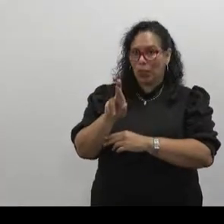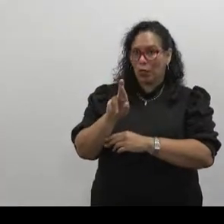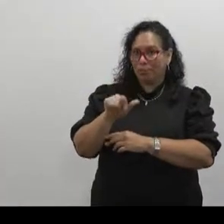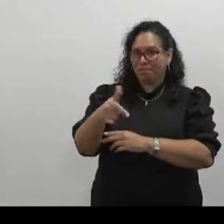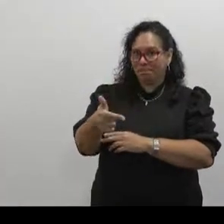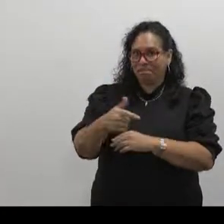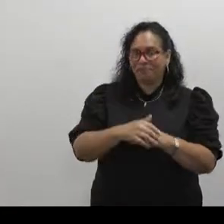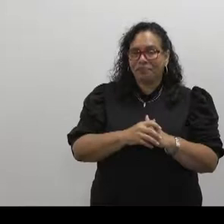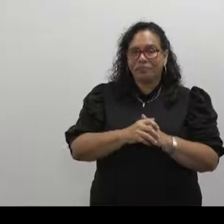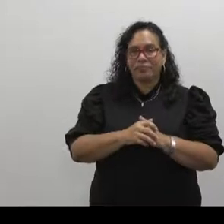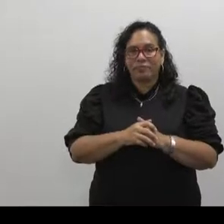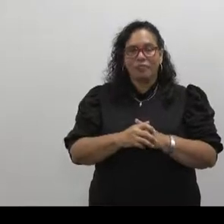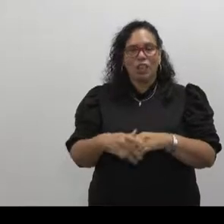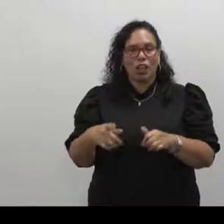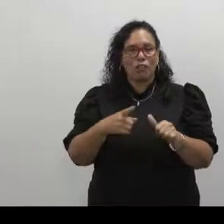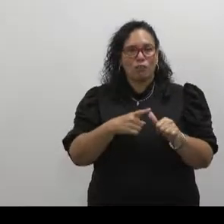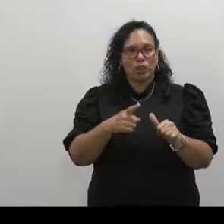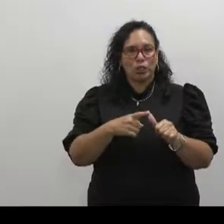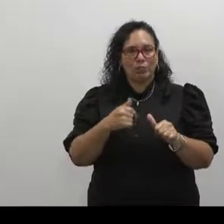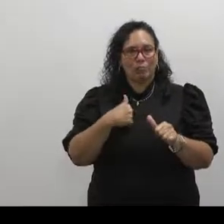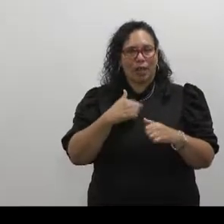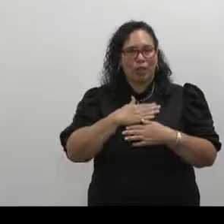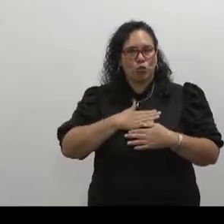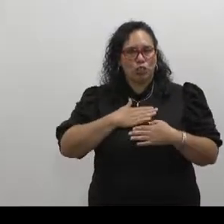khiêm sôm a cún